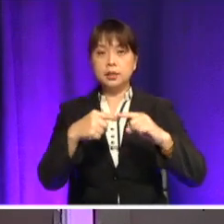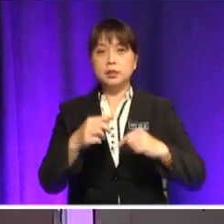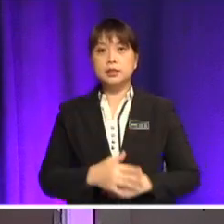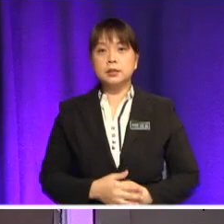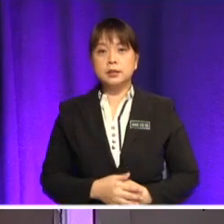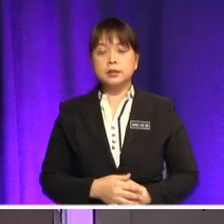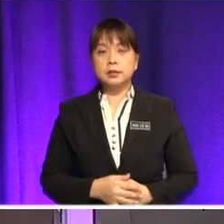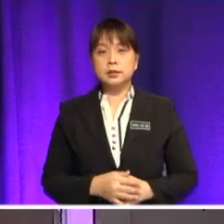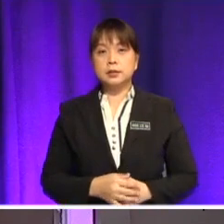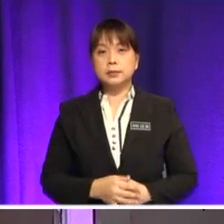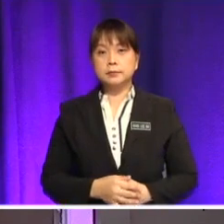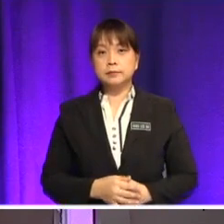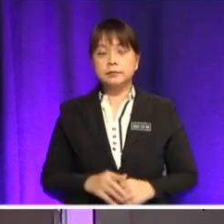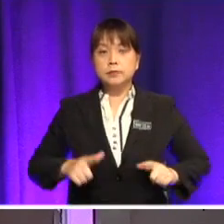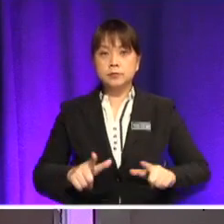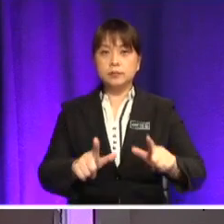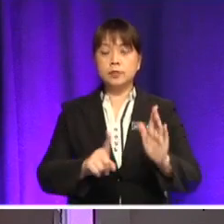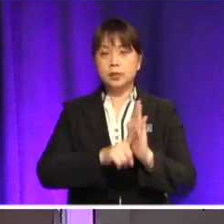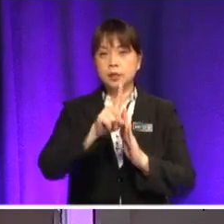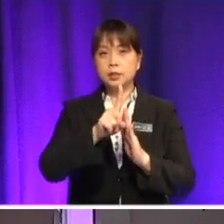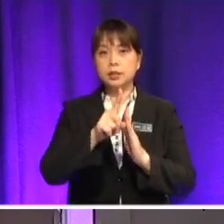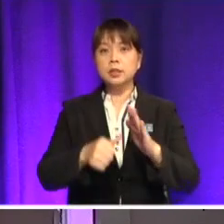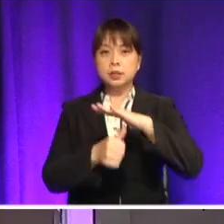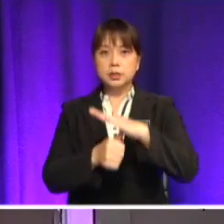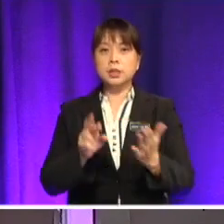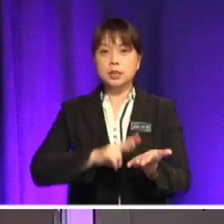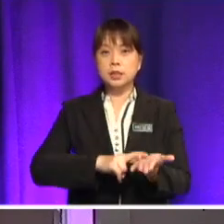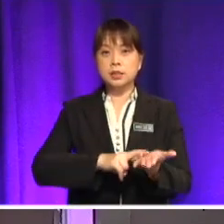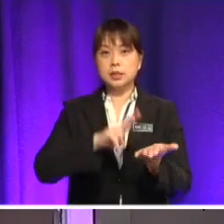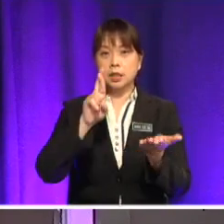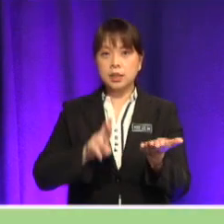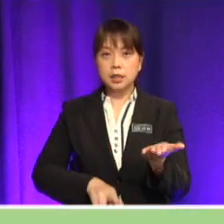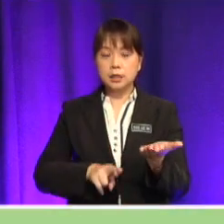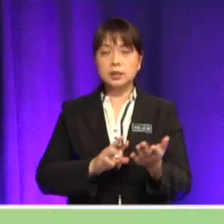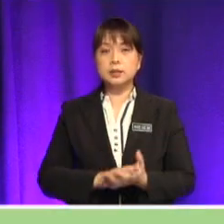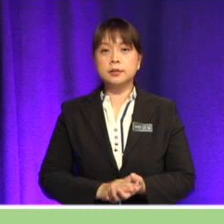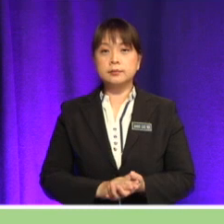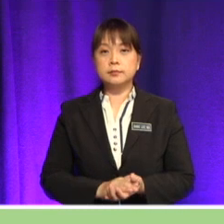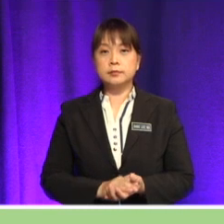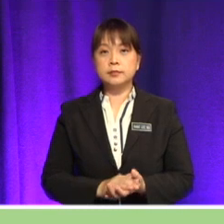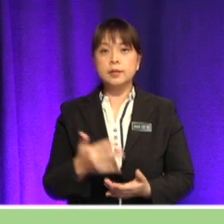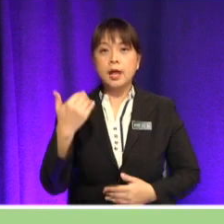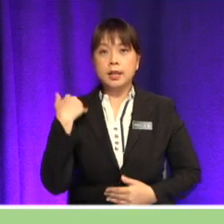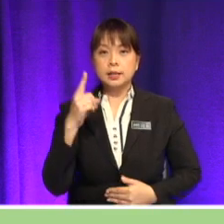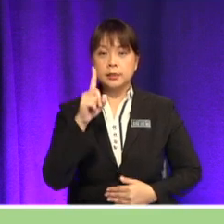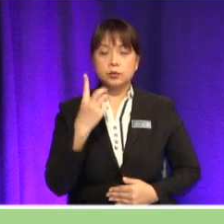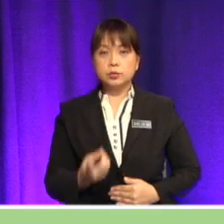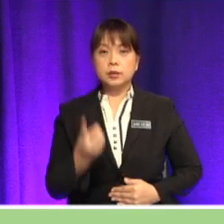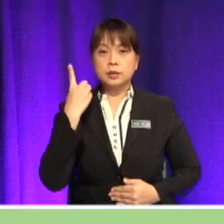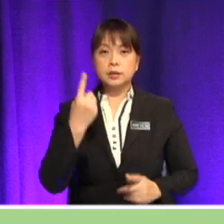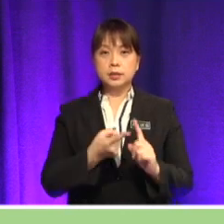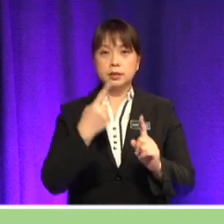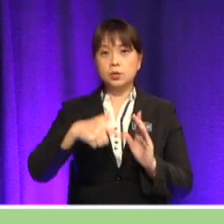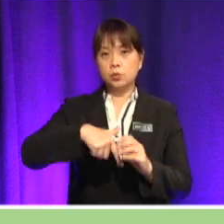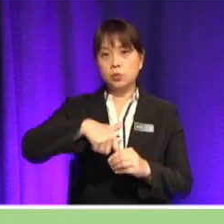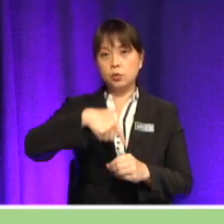tekanan dia rendah bila tekanan kawasan sini rendah terdapat satu daya daripada luar dari